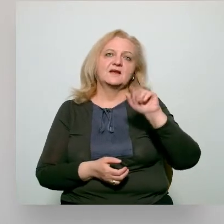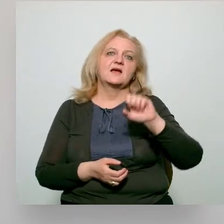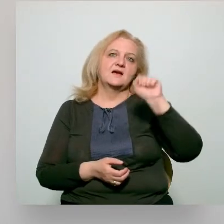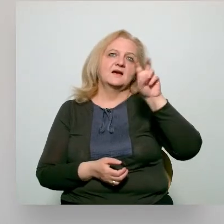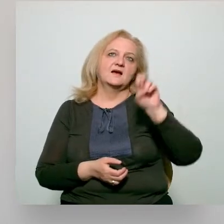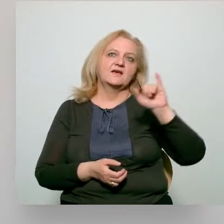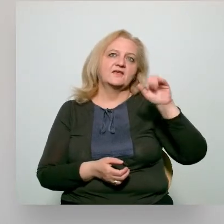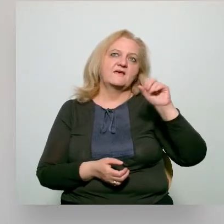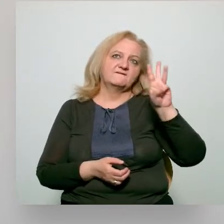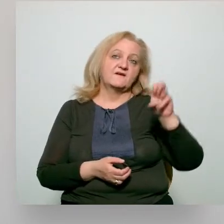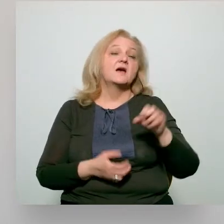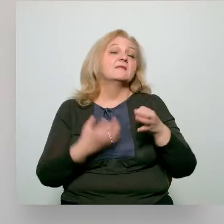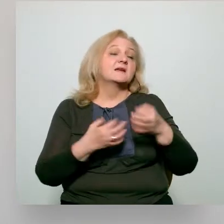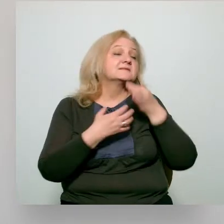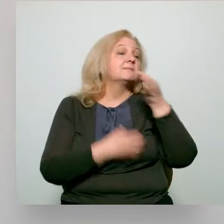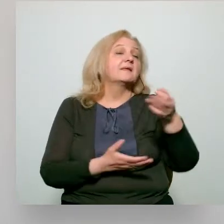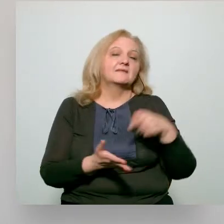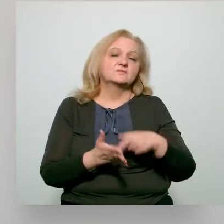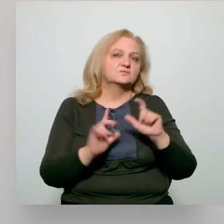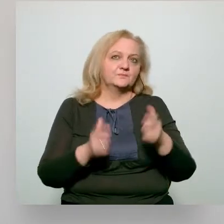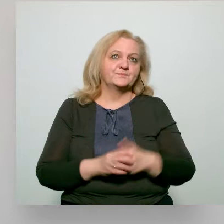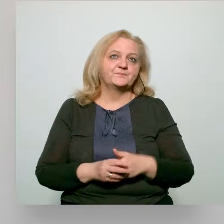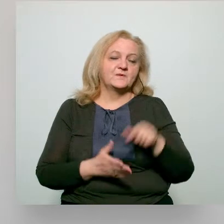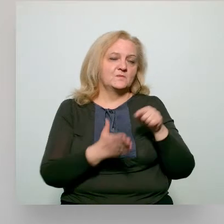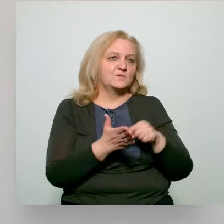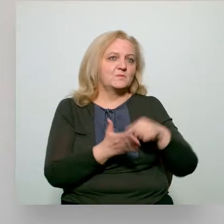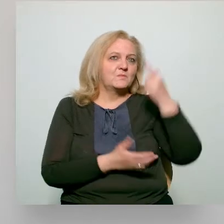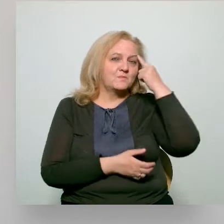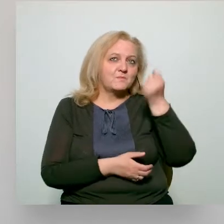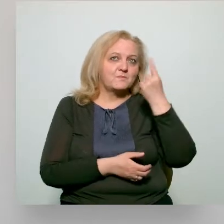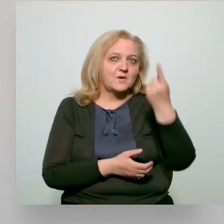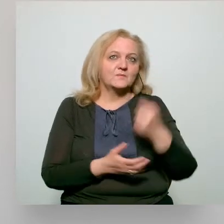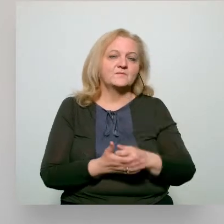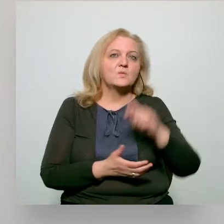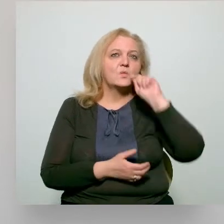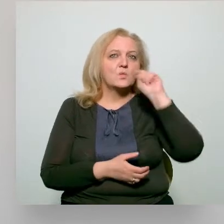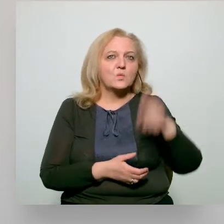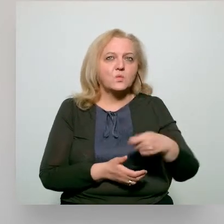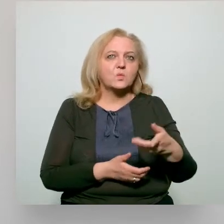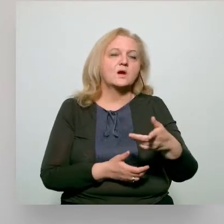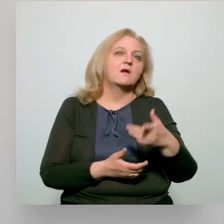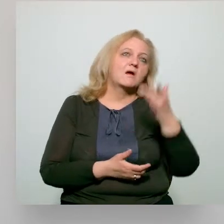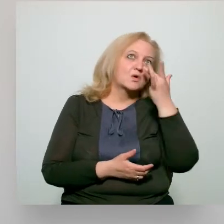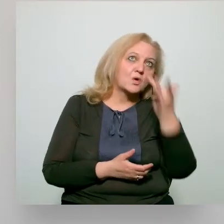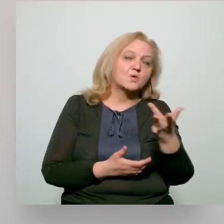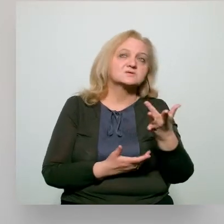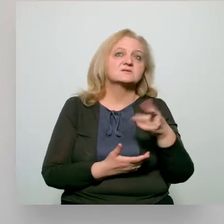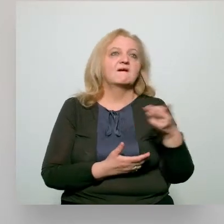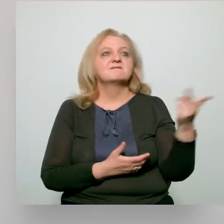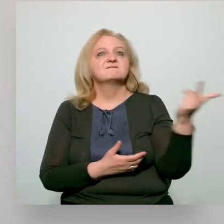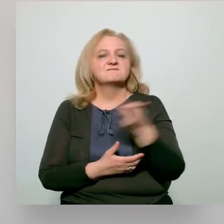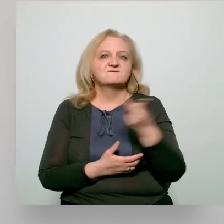takim pytaniem, bo tą koncepcję Ukrainy i Rosji jako